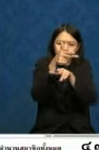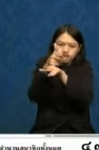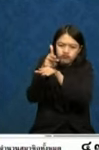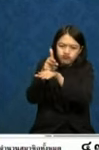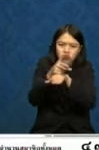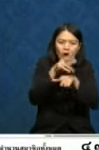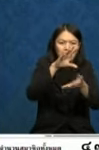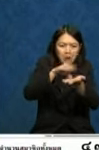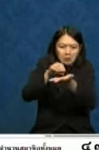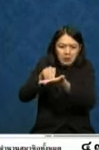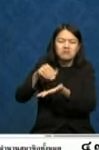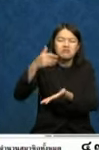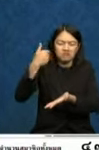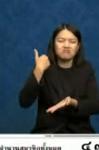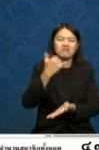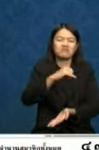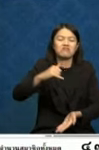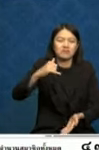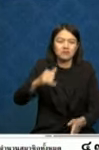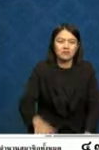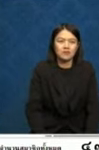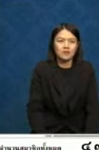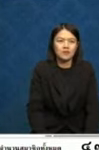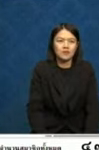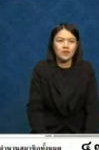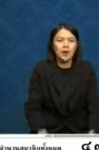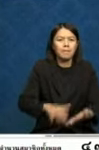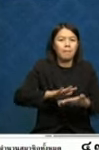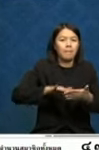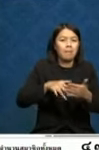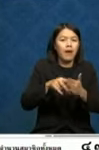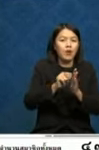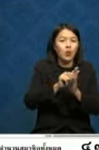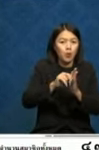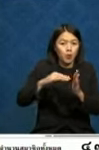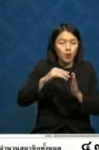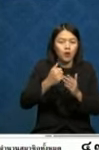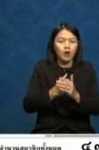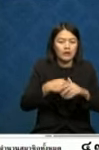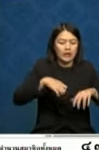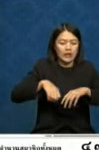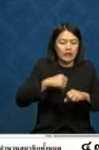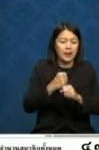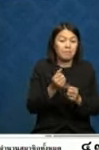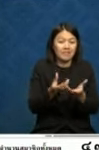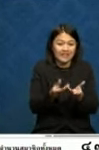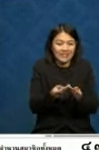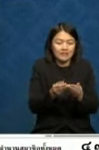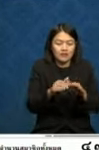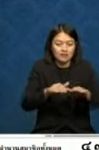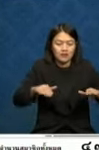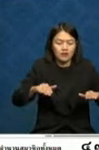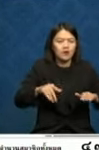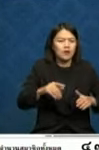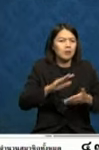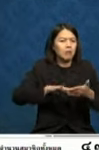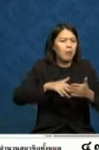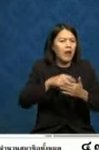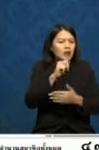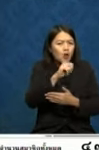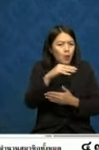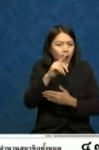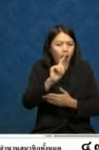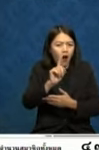ครับอย่างที่บอกว่านำนโยบายไปบริหารจัดการที่ดินนะครับถามว่านโยบายไหน